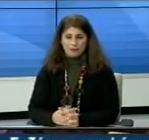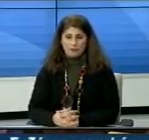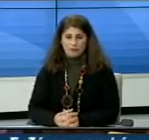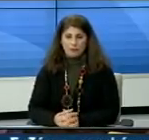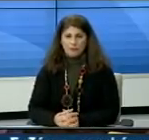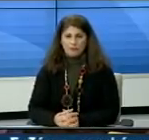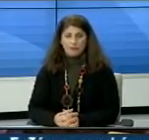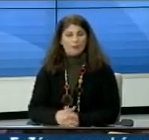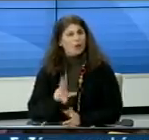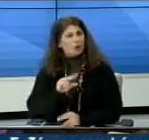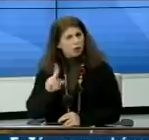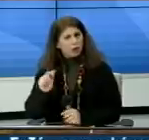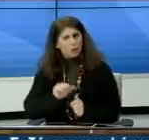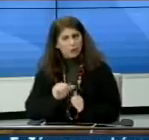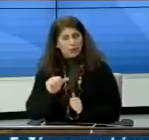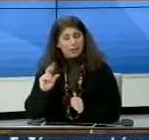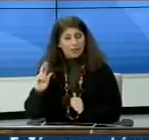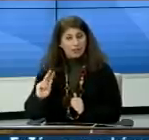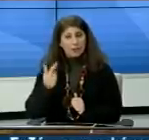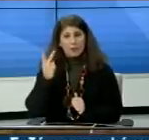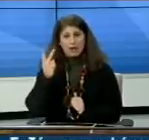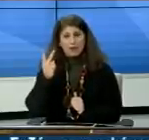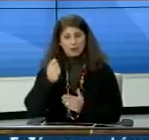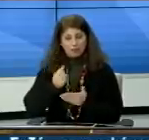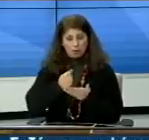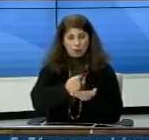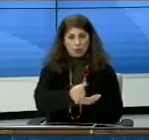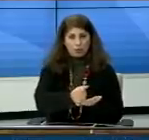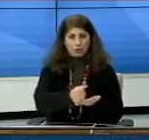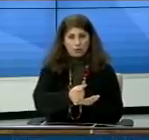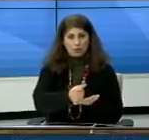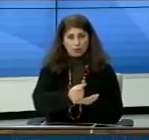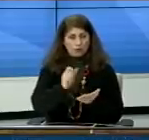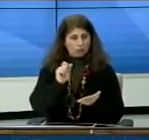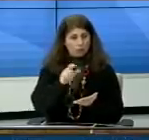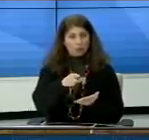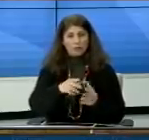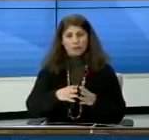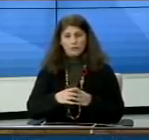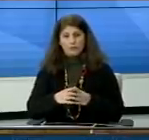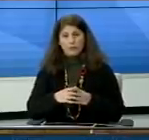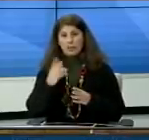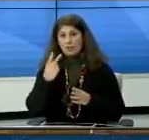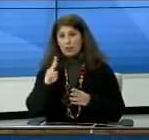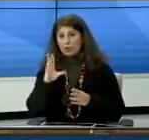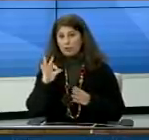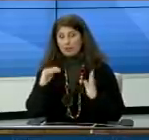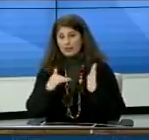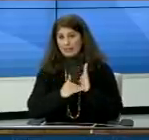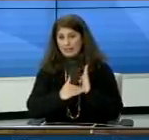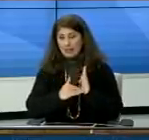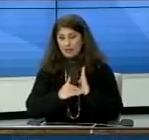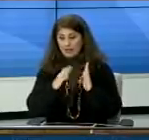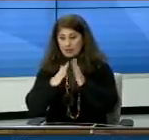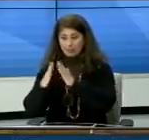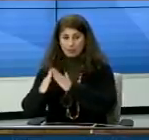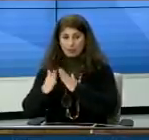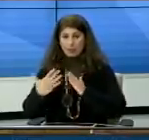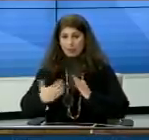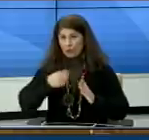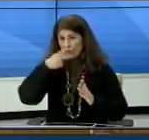Τον ίδιο μήνα, διπλάσια επιχορήγηση κατευθύνθηκε στα 250.000 νοικοκυριά που